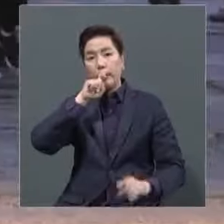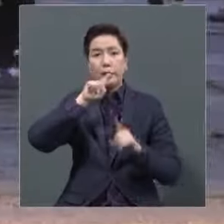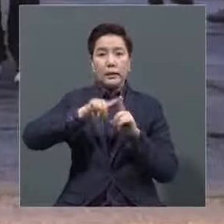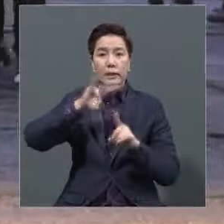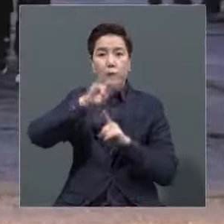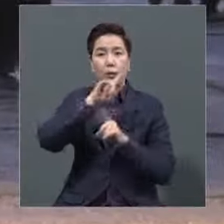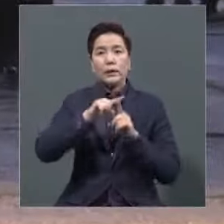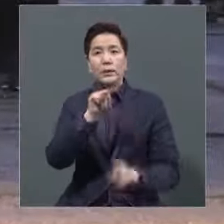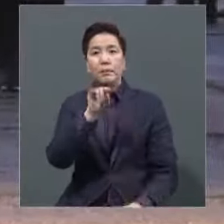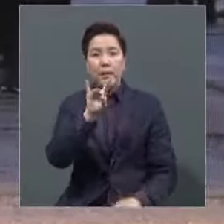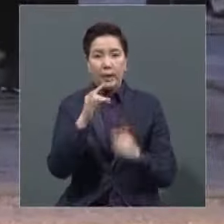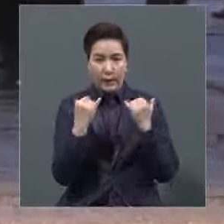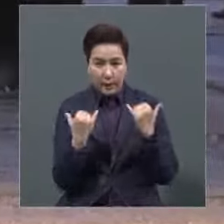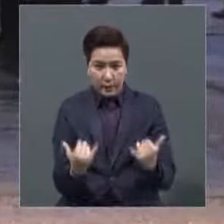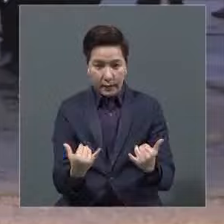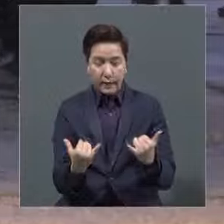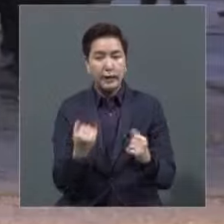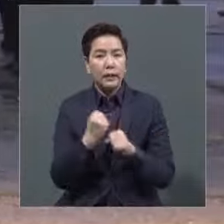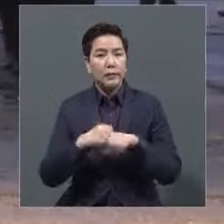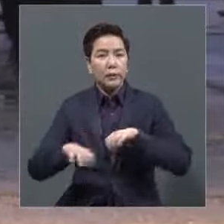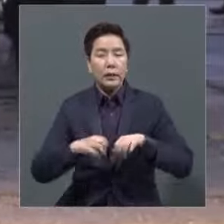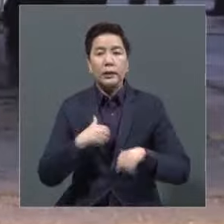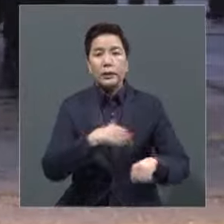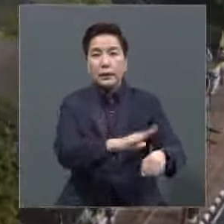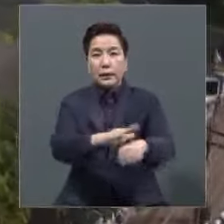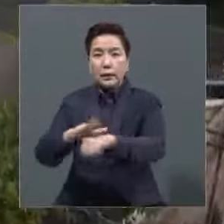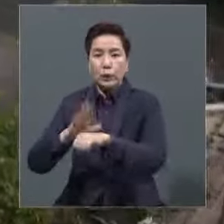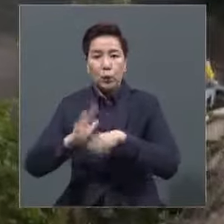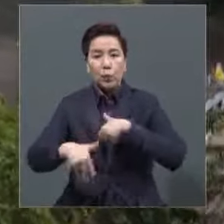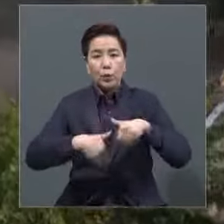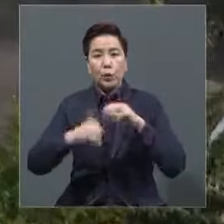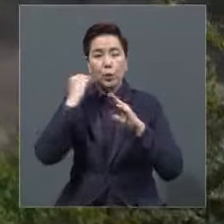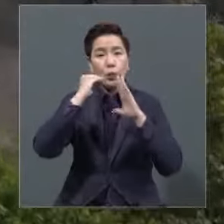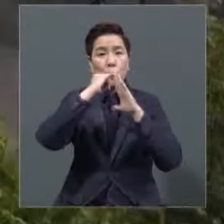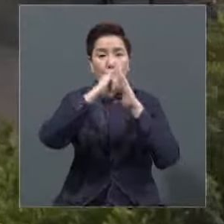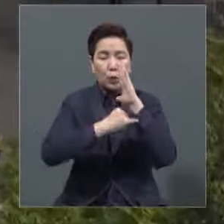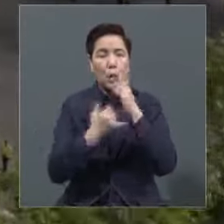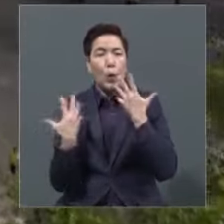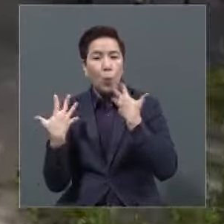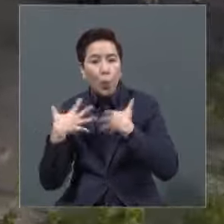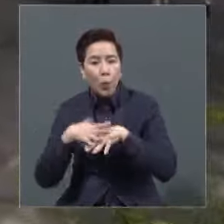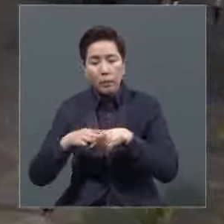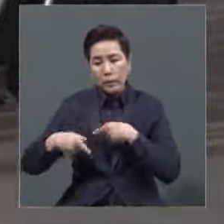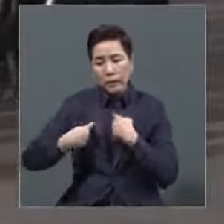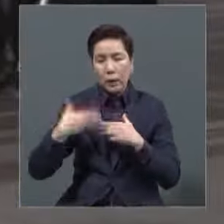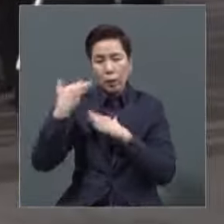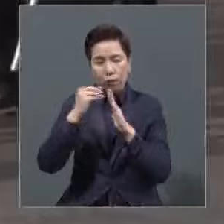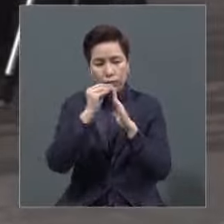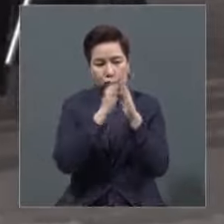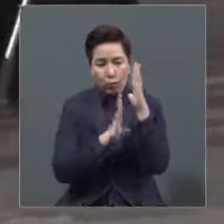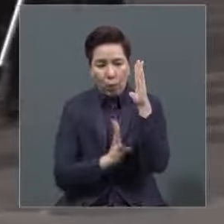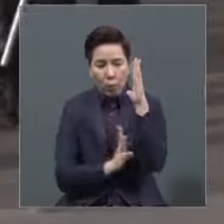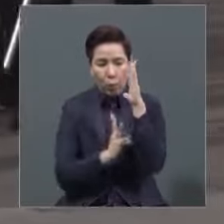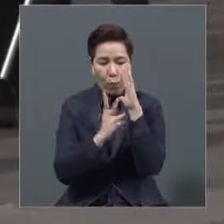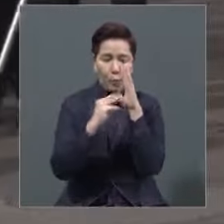จากวัดพระเชตุพนนะครับไปยังพระบรมมหาราชวังในวันอาทิตย์ที่28กรกฎาคม2567จึงขอเชิญชวน